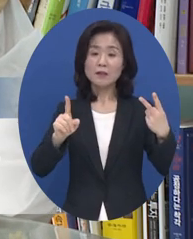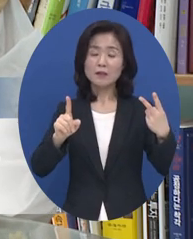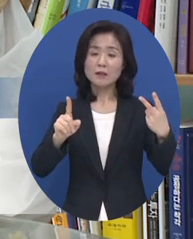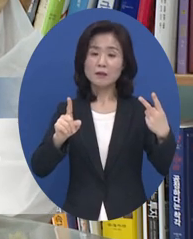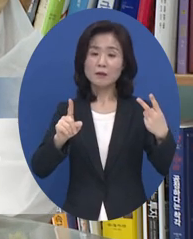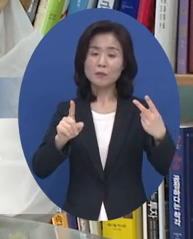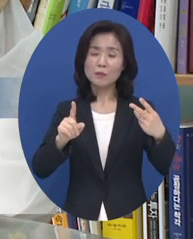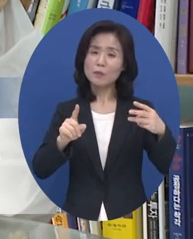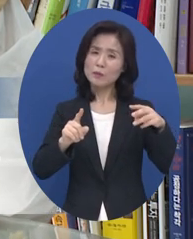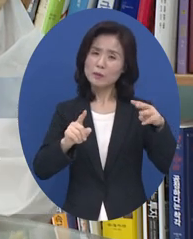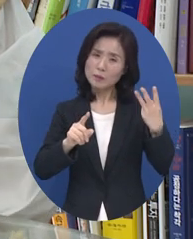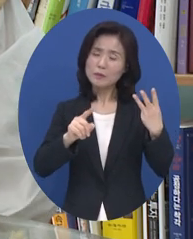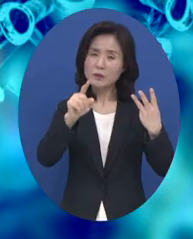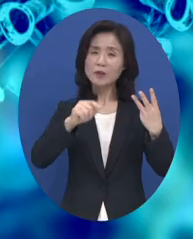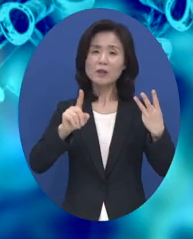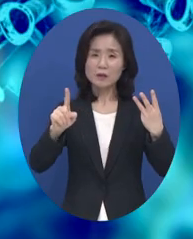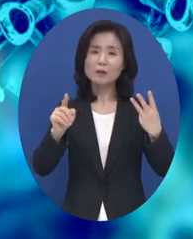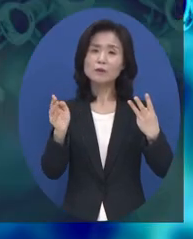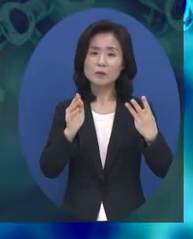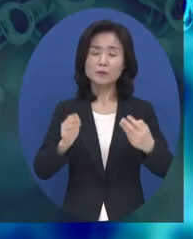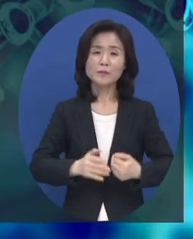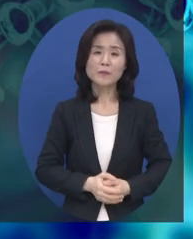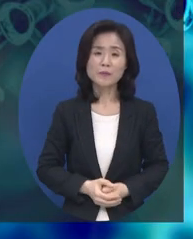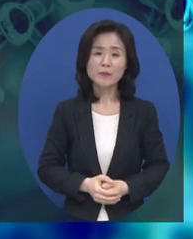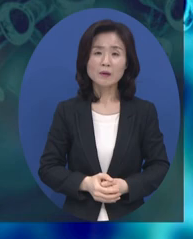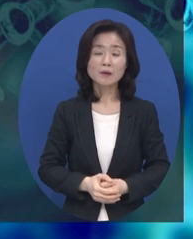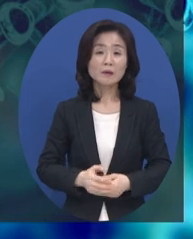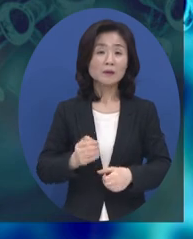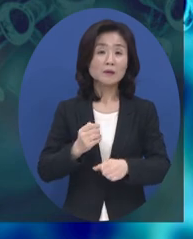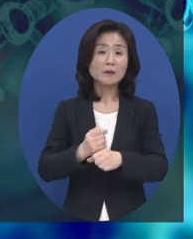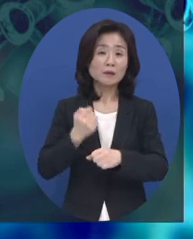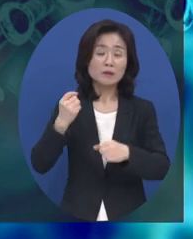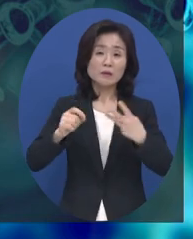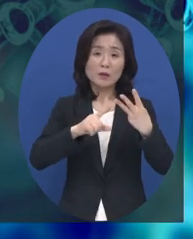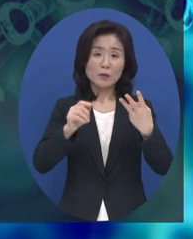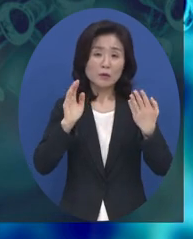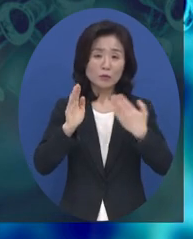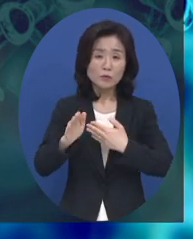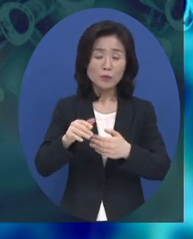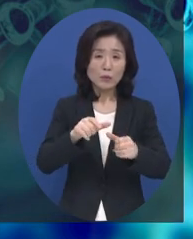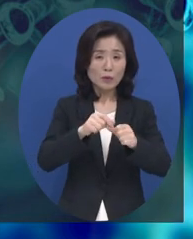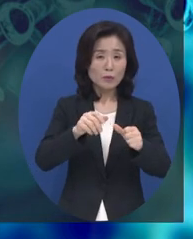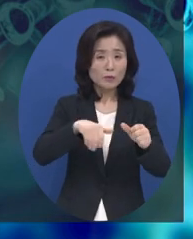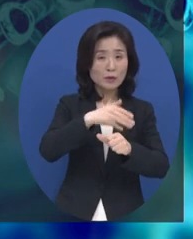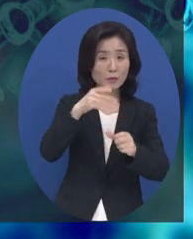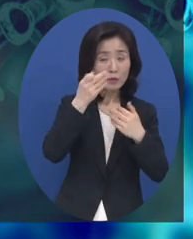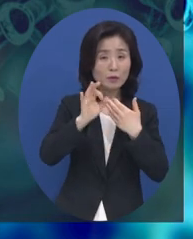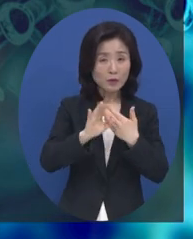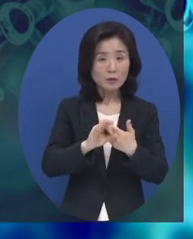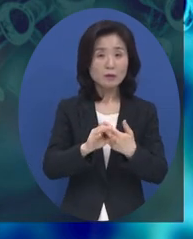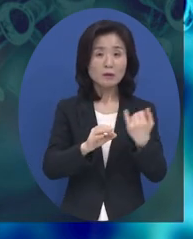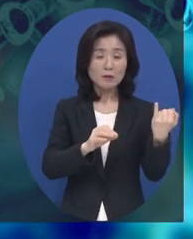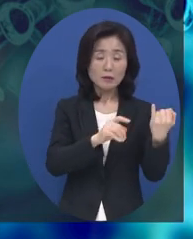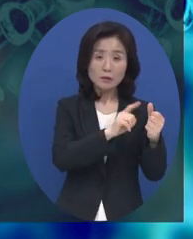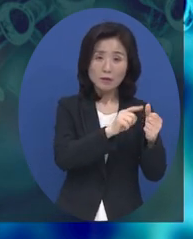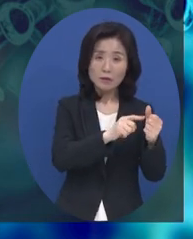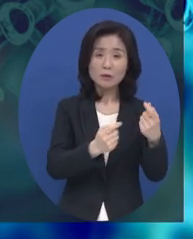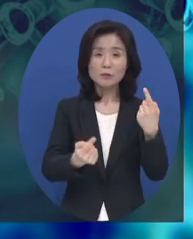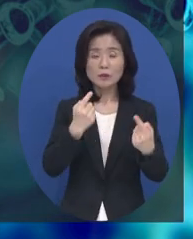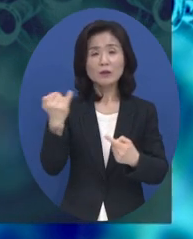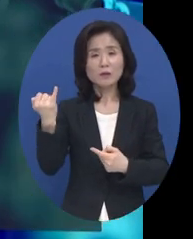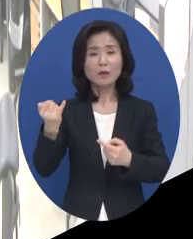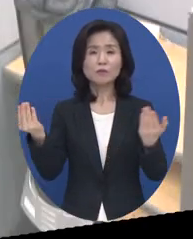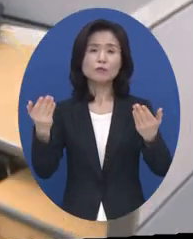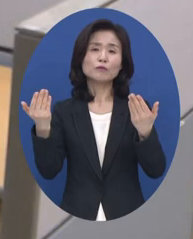명 뽑는데도 뭐 200대 1, 300대 1 이러고. 지난 3월 이후 고용 지표를 보면 남성보다 여성 휴직자가 더